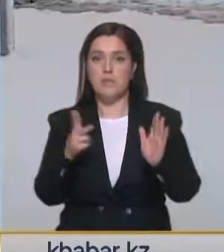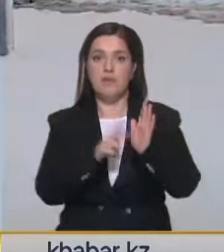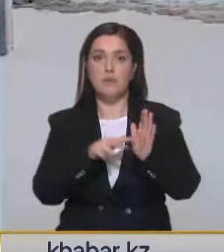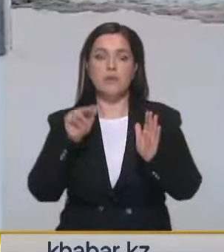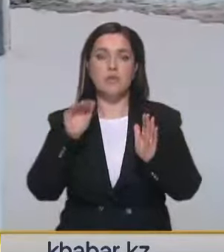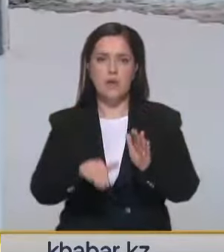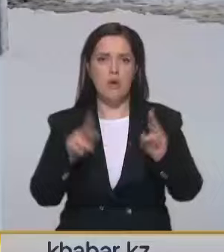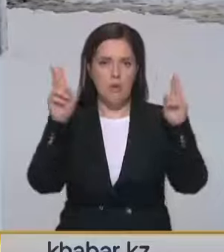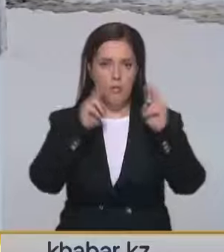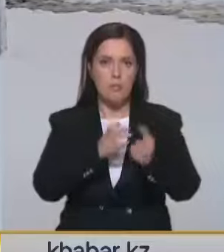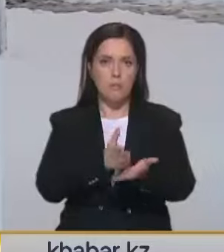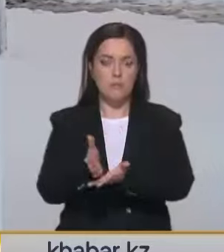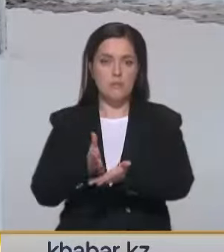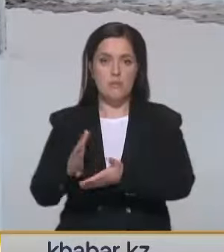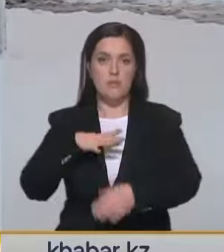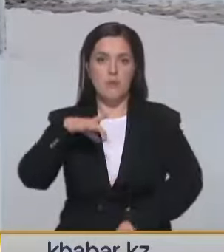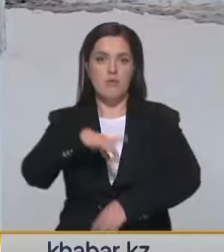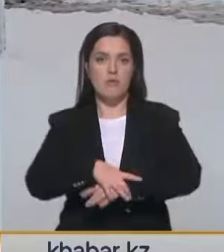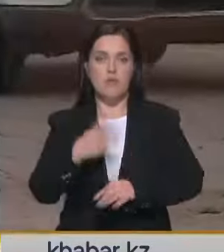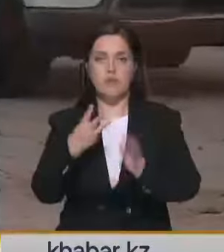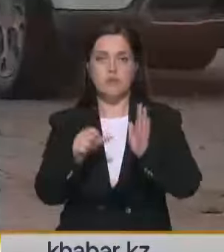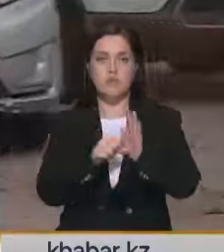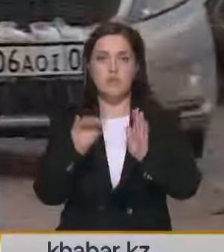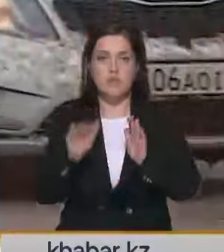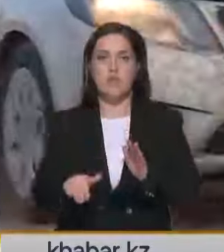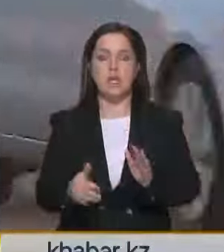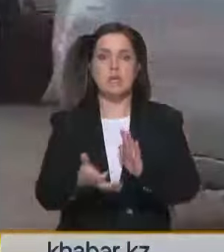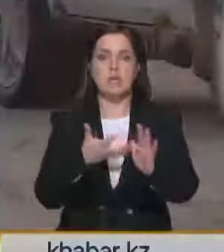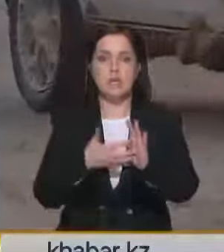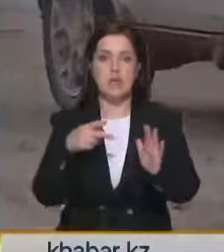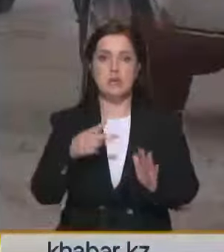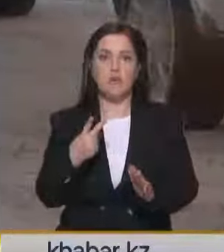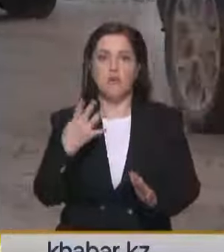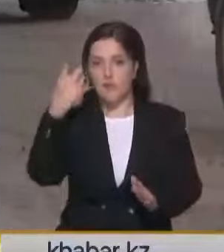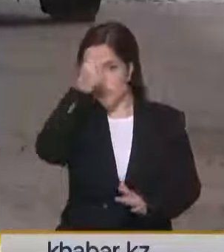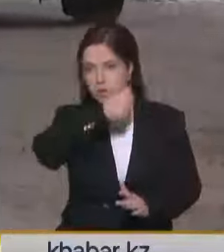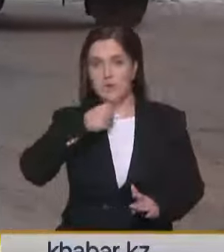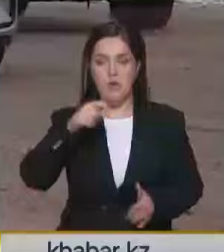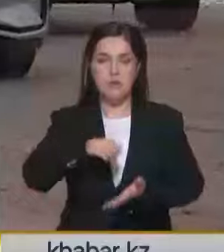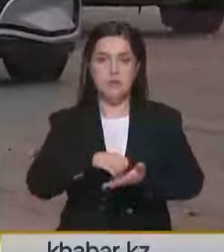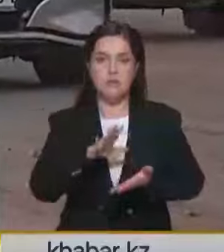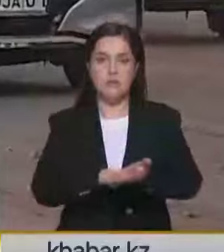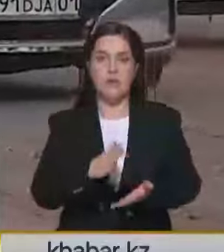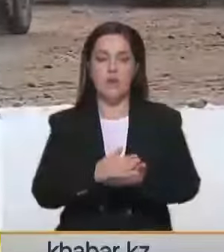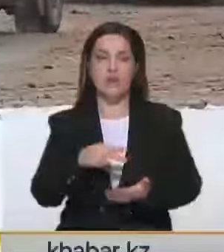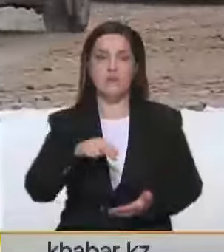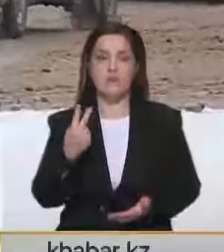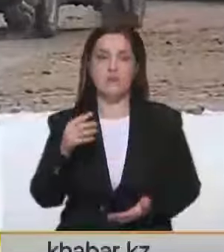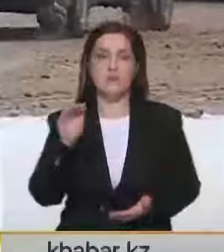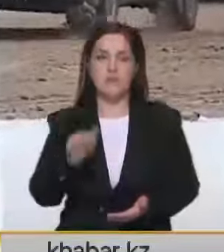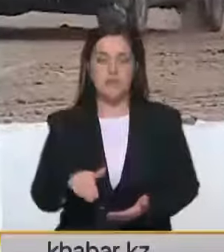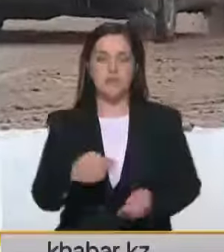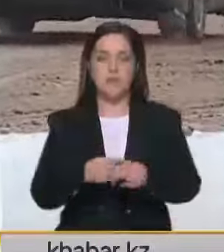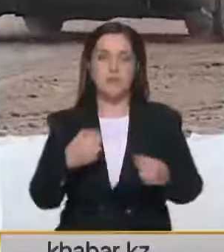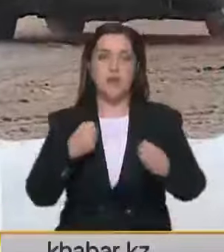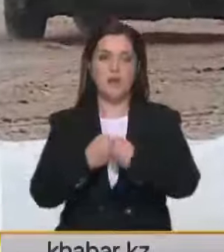тысяч обследований. В результате выявили 36 тысяч недостатков. С начала 2024 года по стране зарегистрировали свыше